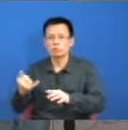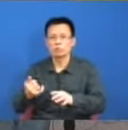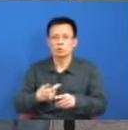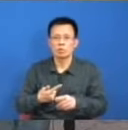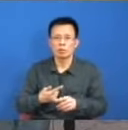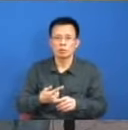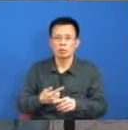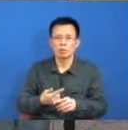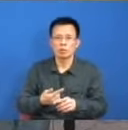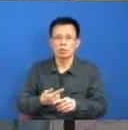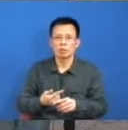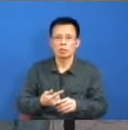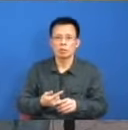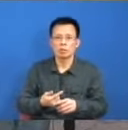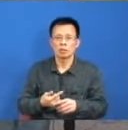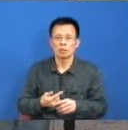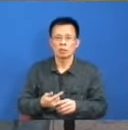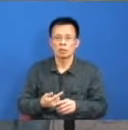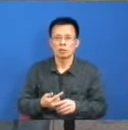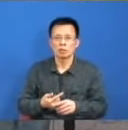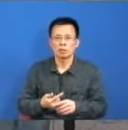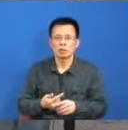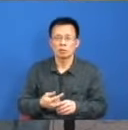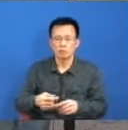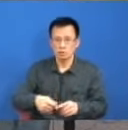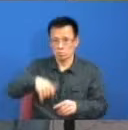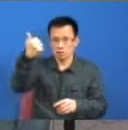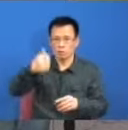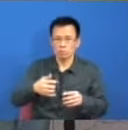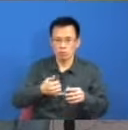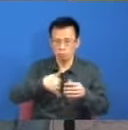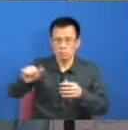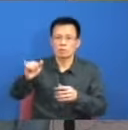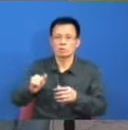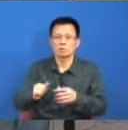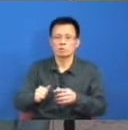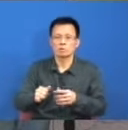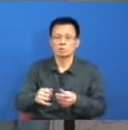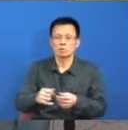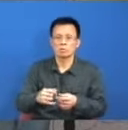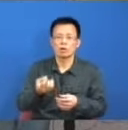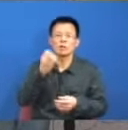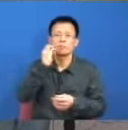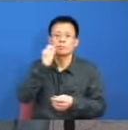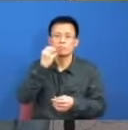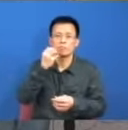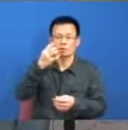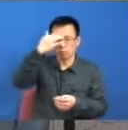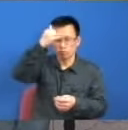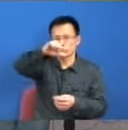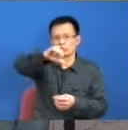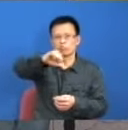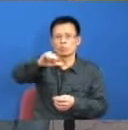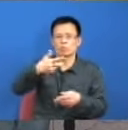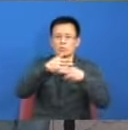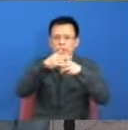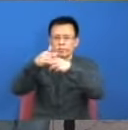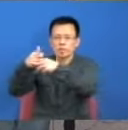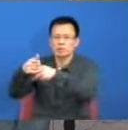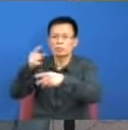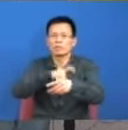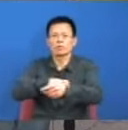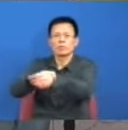走咗噶啦，即係成功地係離開咗個現場啦。Michael 就冇彩啦，佢話拍嘢都拉埋佢咁